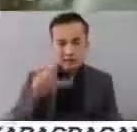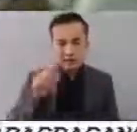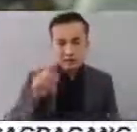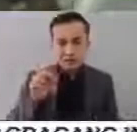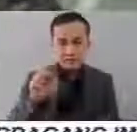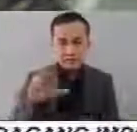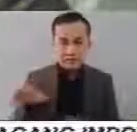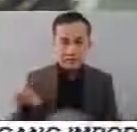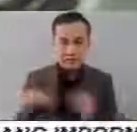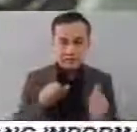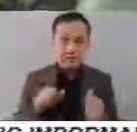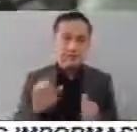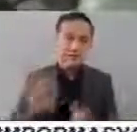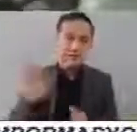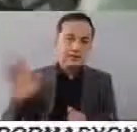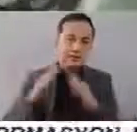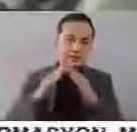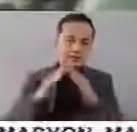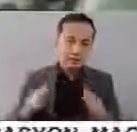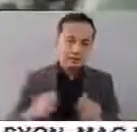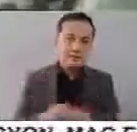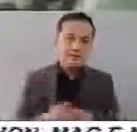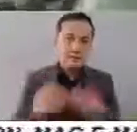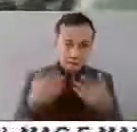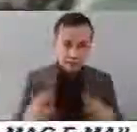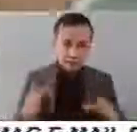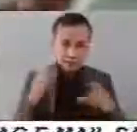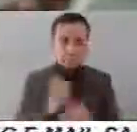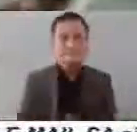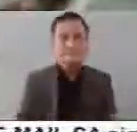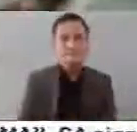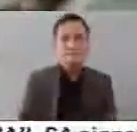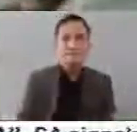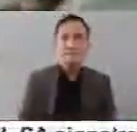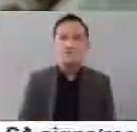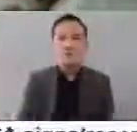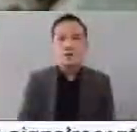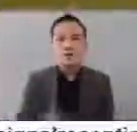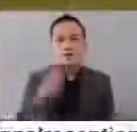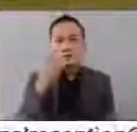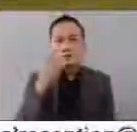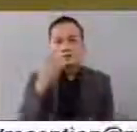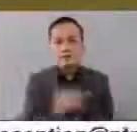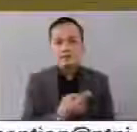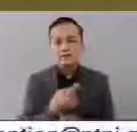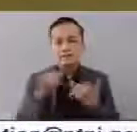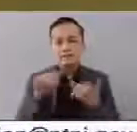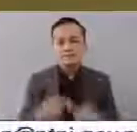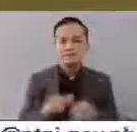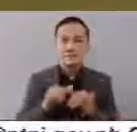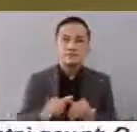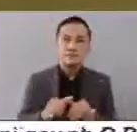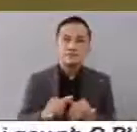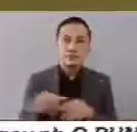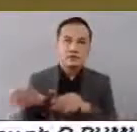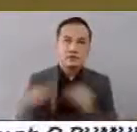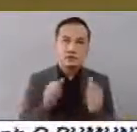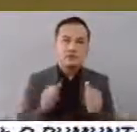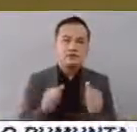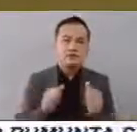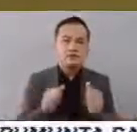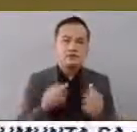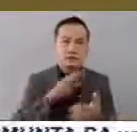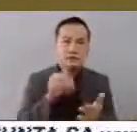ay binigyan sila ng 3,000 pisong ayuda kapalit ng pagtatanim o backyard gardening sa loob